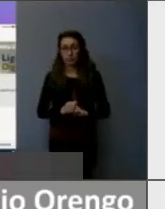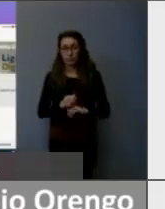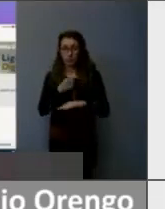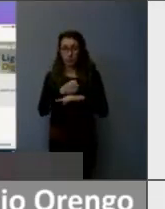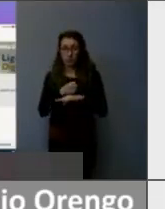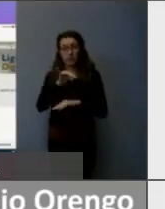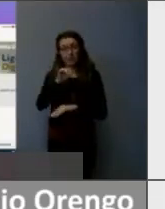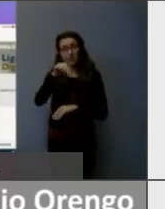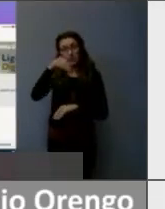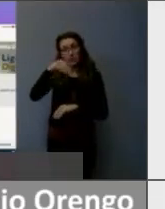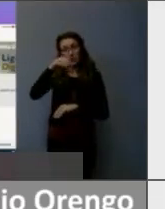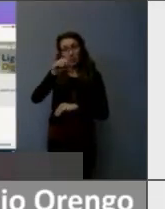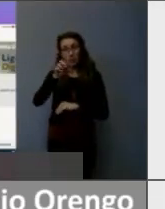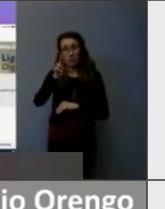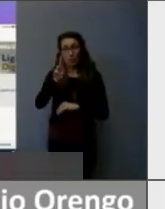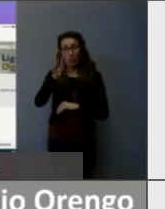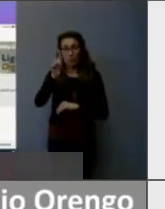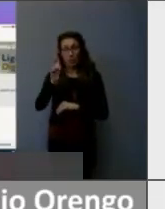Consigliere Mordino.